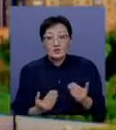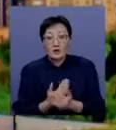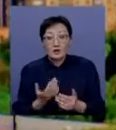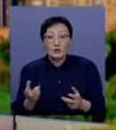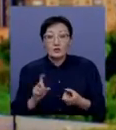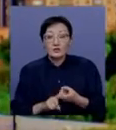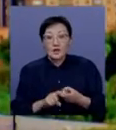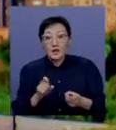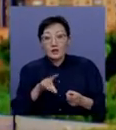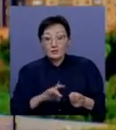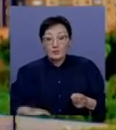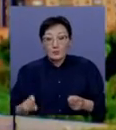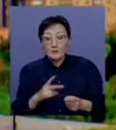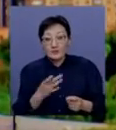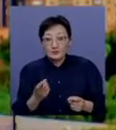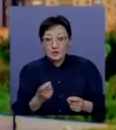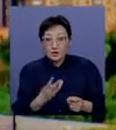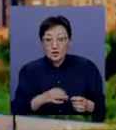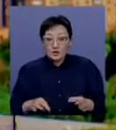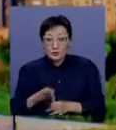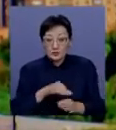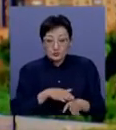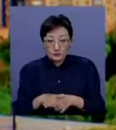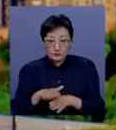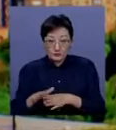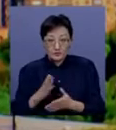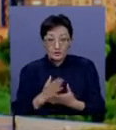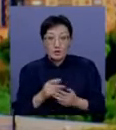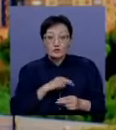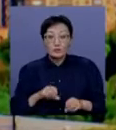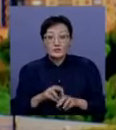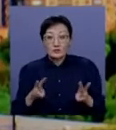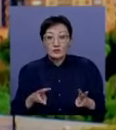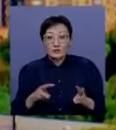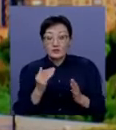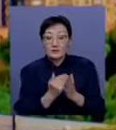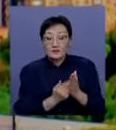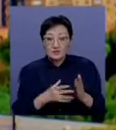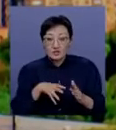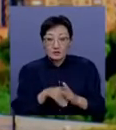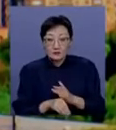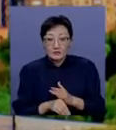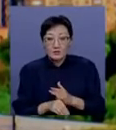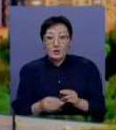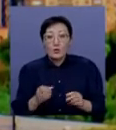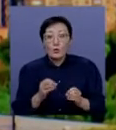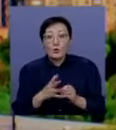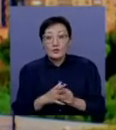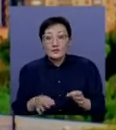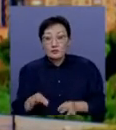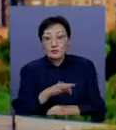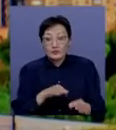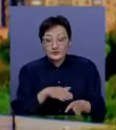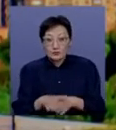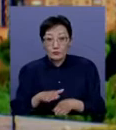қосылған Алатау ауданында бірқатар жобалар жүзеге асырылып жатыр. Жұмыспен қамту жол картасы бағдарламасы аясында 15 жоба